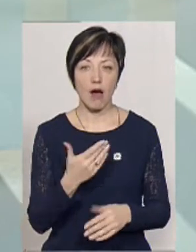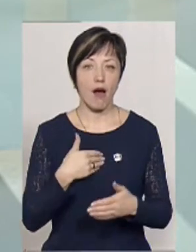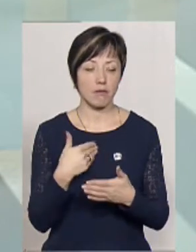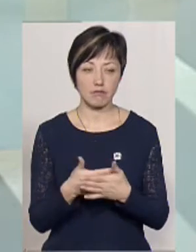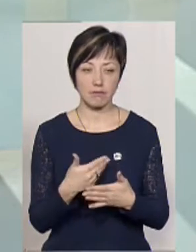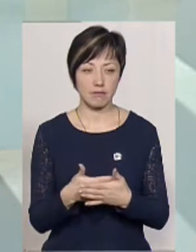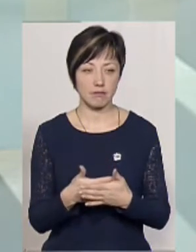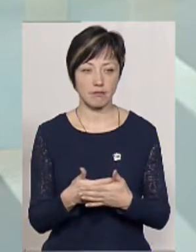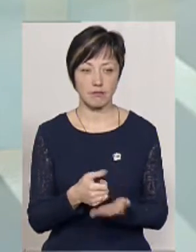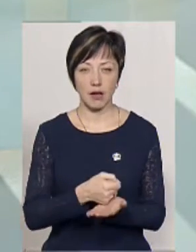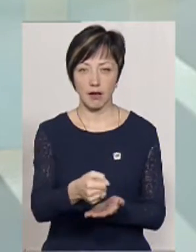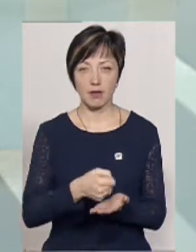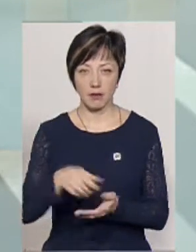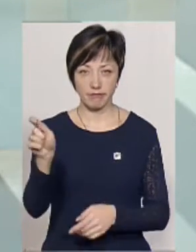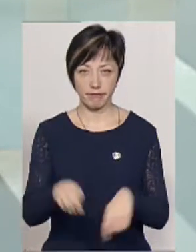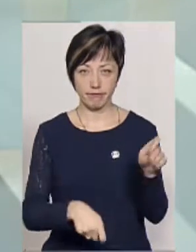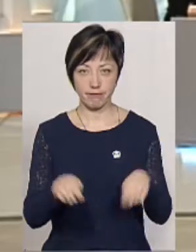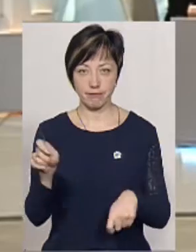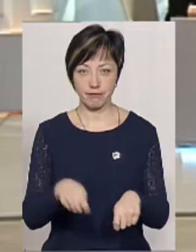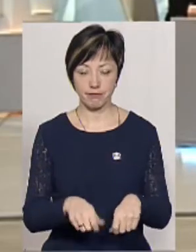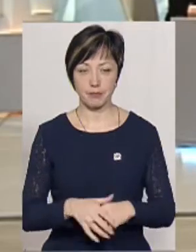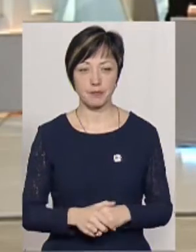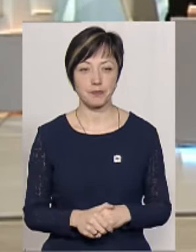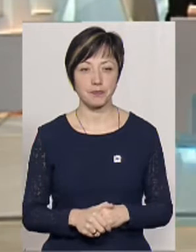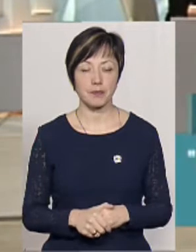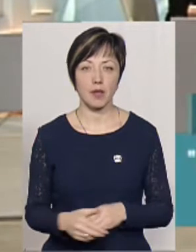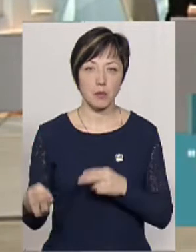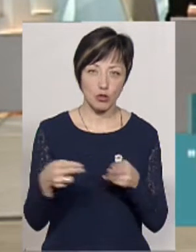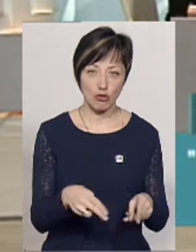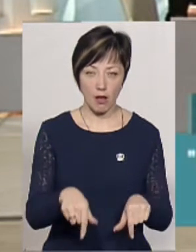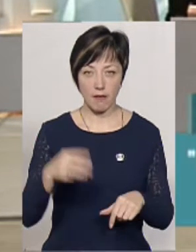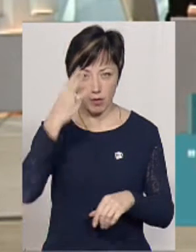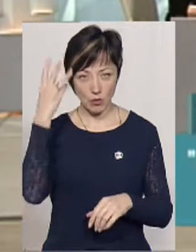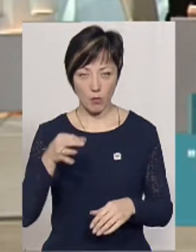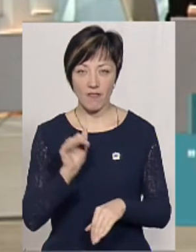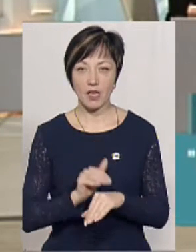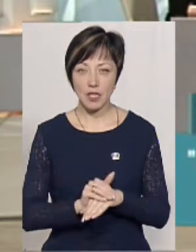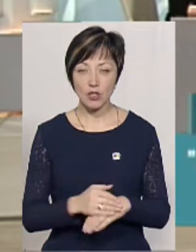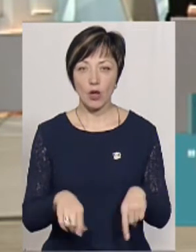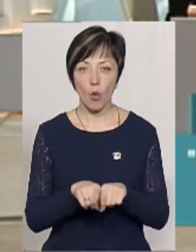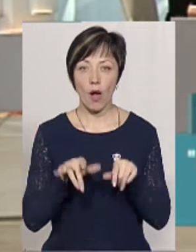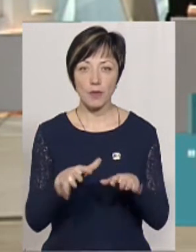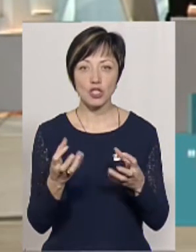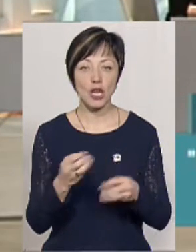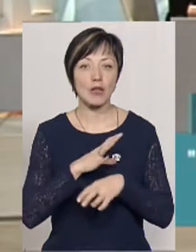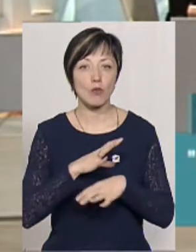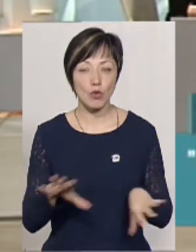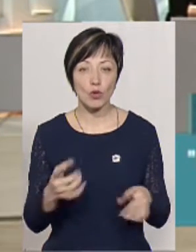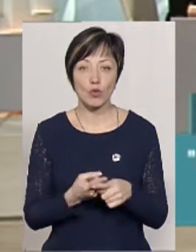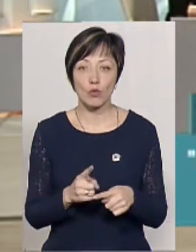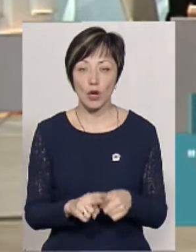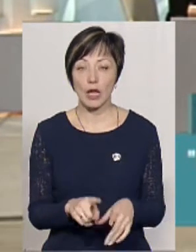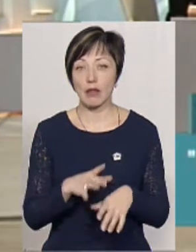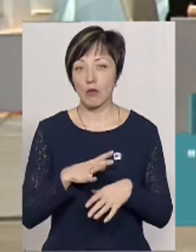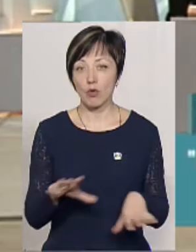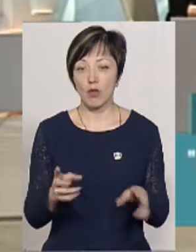активності кандидатів президента, які потенційні кандидати, які сюди приїжджали. Тобто фактичної такої кампанії ще не було, тому і не